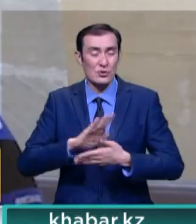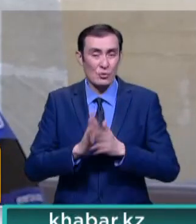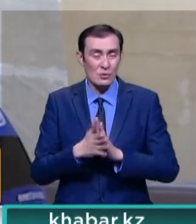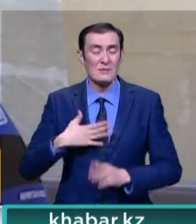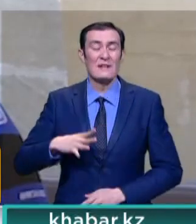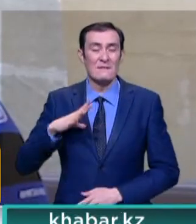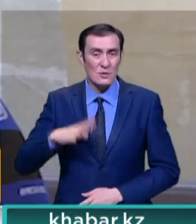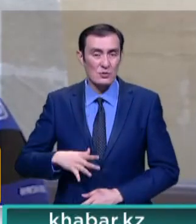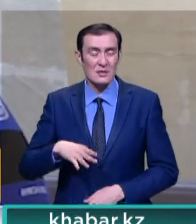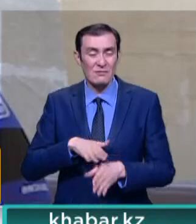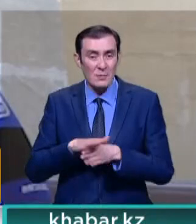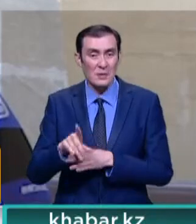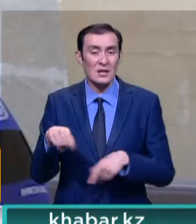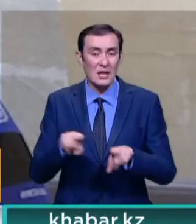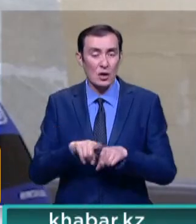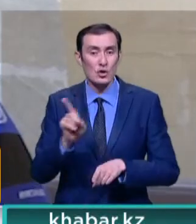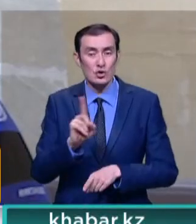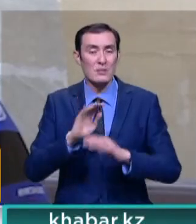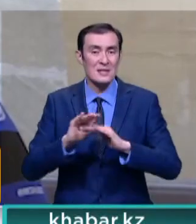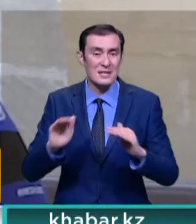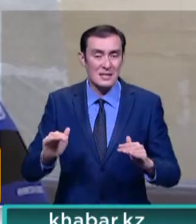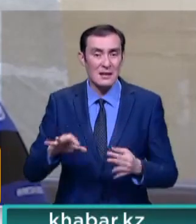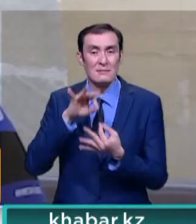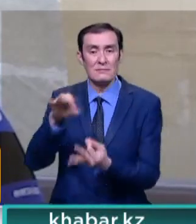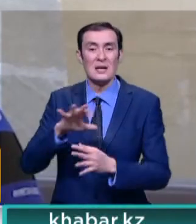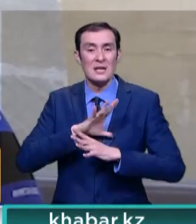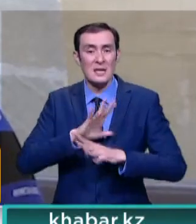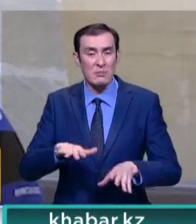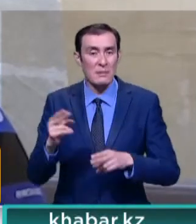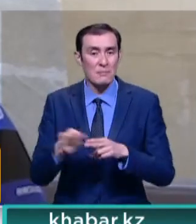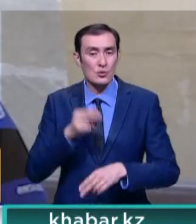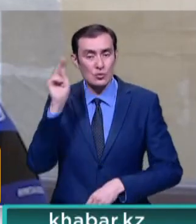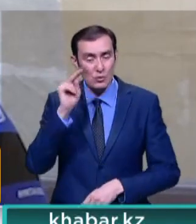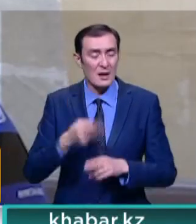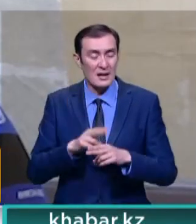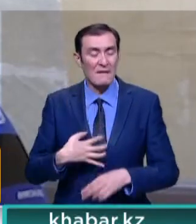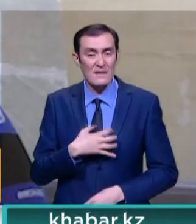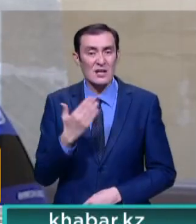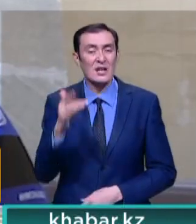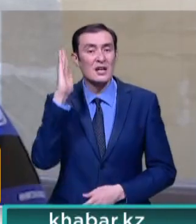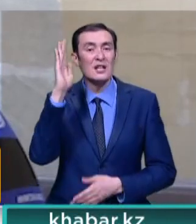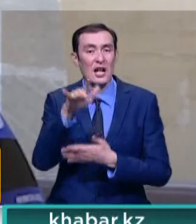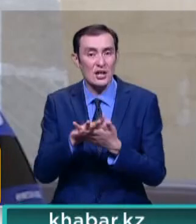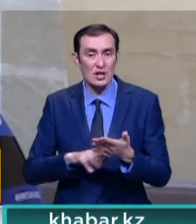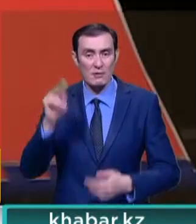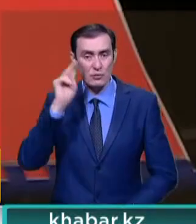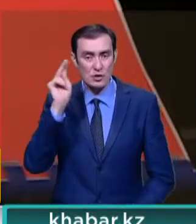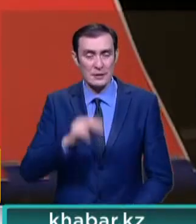мы сейчас должны сделать так, чтобы дети не остались без базовых знаний. Это важно для их дальнейшего